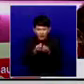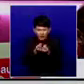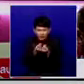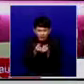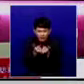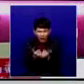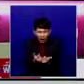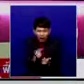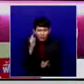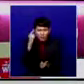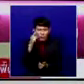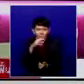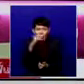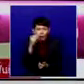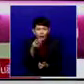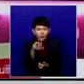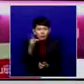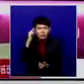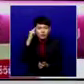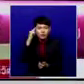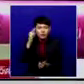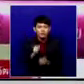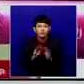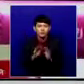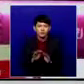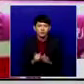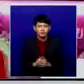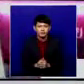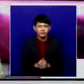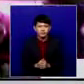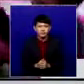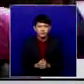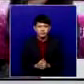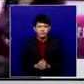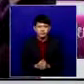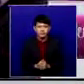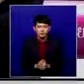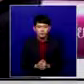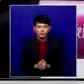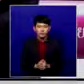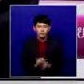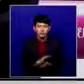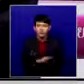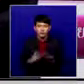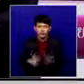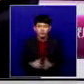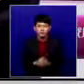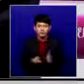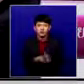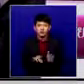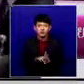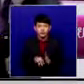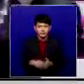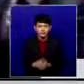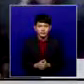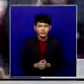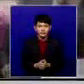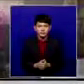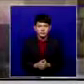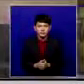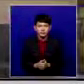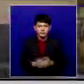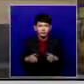แล้วกลิ่นยังไม่เหลือเลยฝากท่านด้วยเอาจบแล้วครับสุดท้ายแล้วสุดท้ายแล้ววิปพมาส